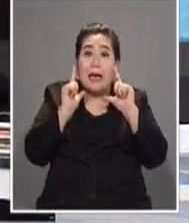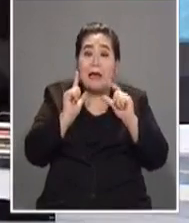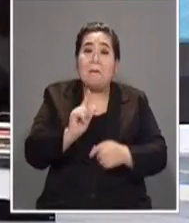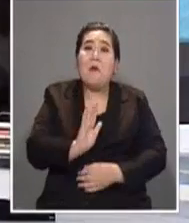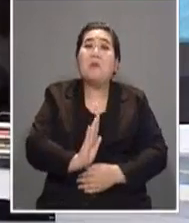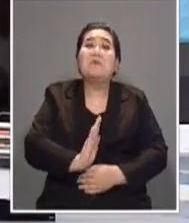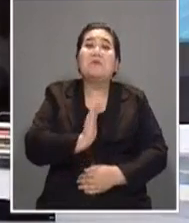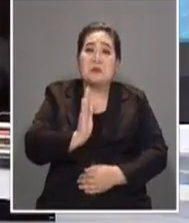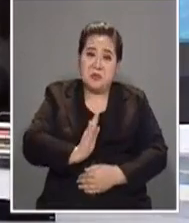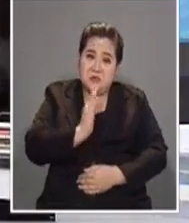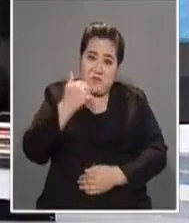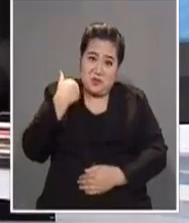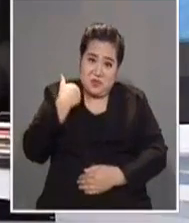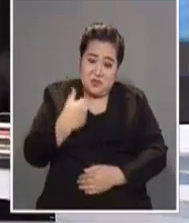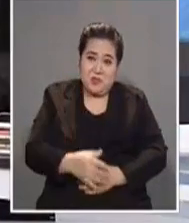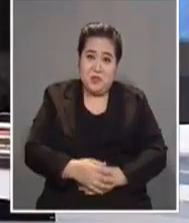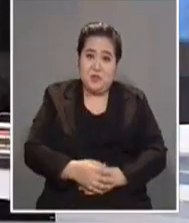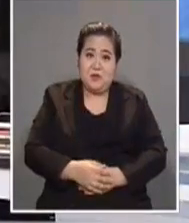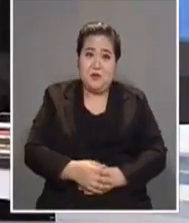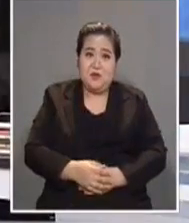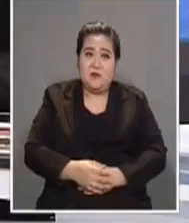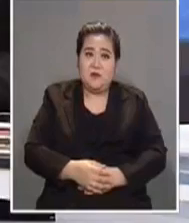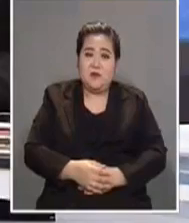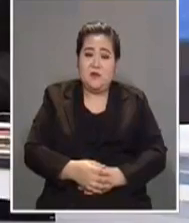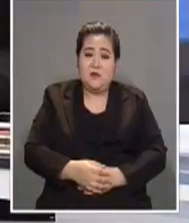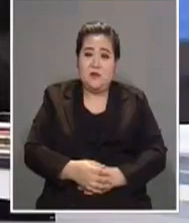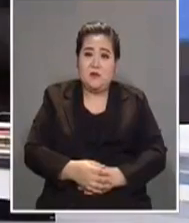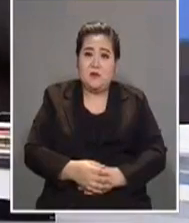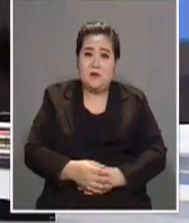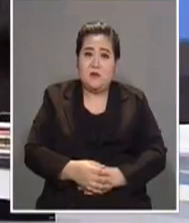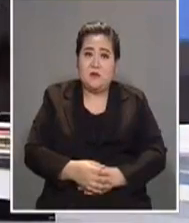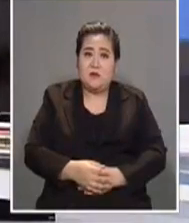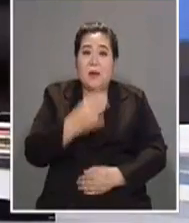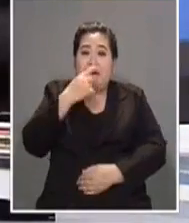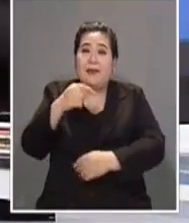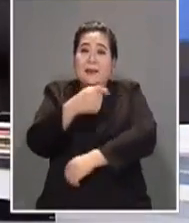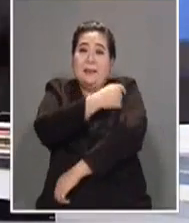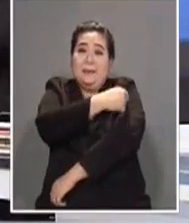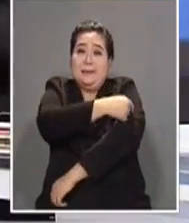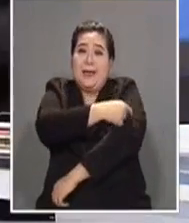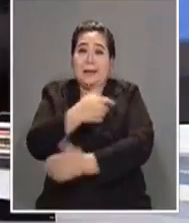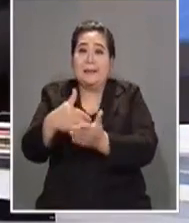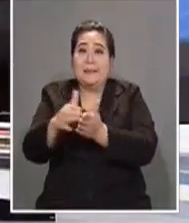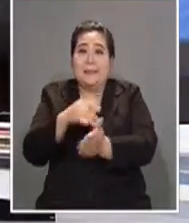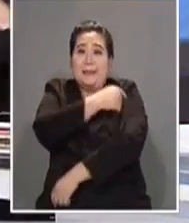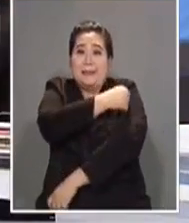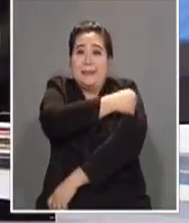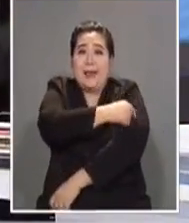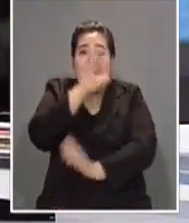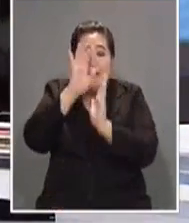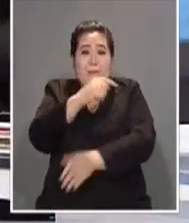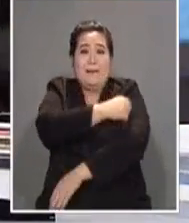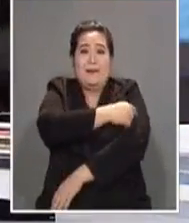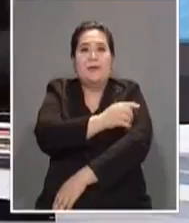นะฮะ คุณก็โอ ้ทำไมล่ะ คือ ก็เธอ ก็อ้างว่าเธอมีหน้าตาในสังคมนะ แขนเลย ไม่